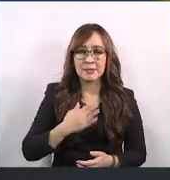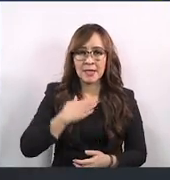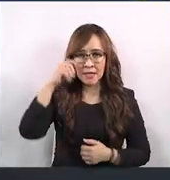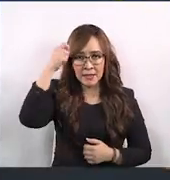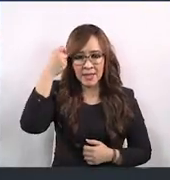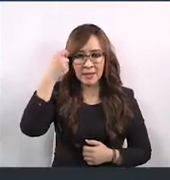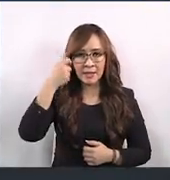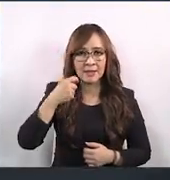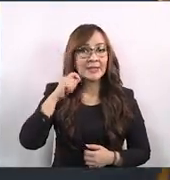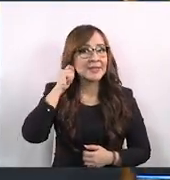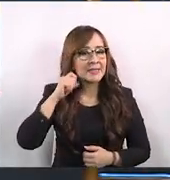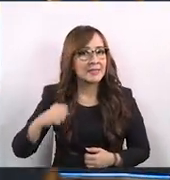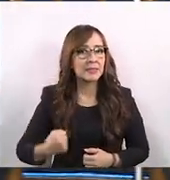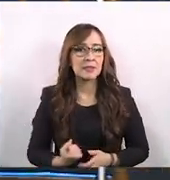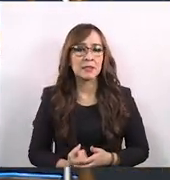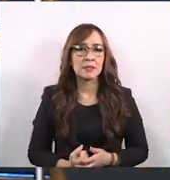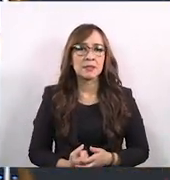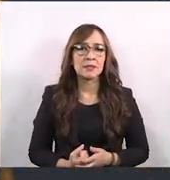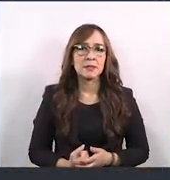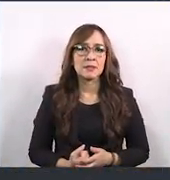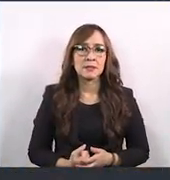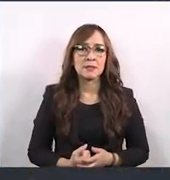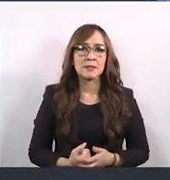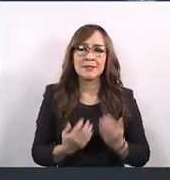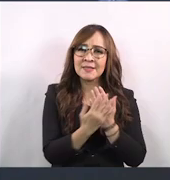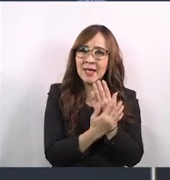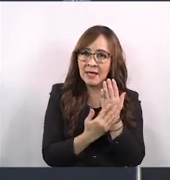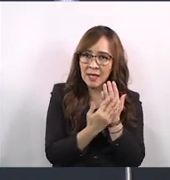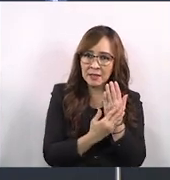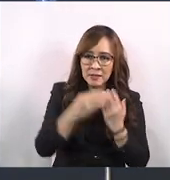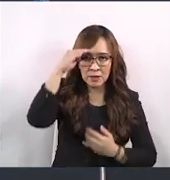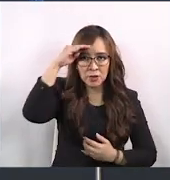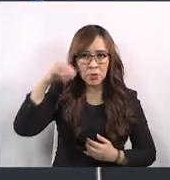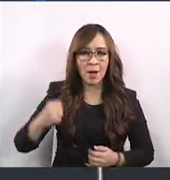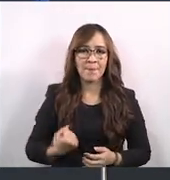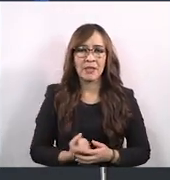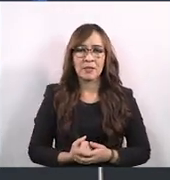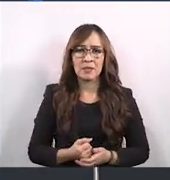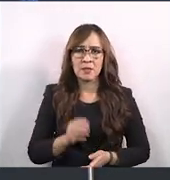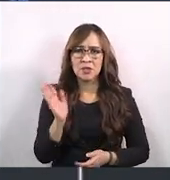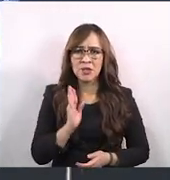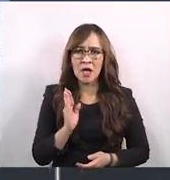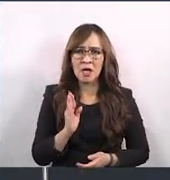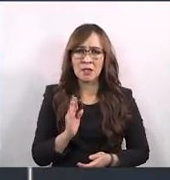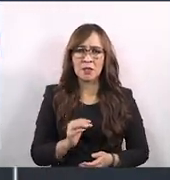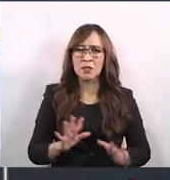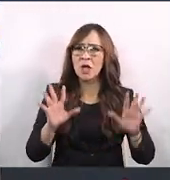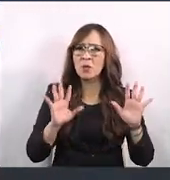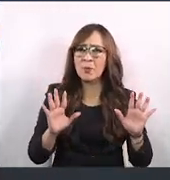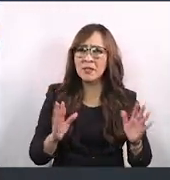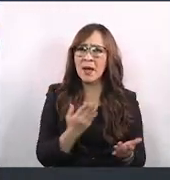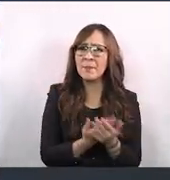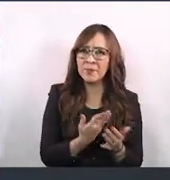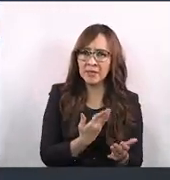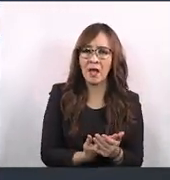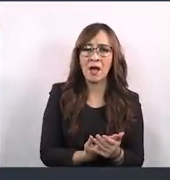sebagai hamba Allah Hanya mengingatkan istri-istri sayangi suamimu Hai jangan banyak menuntut Hai